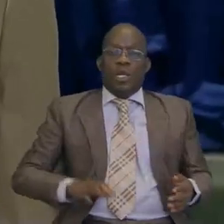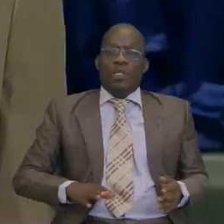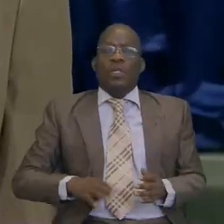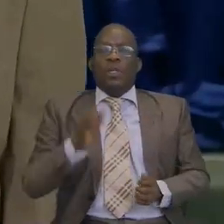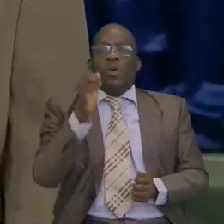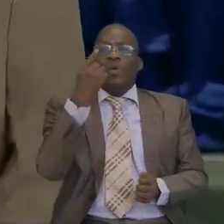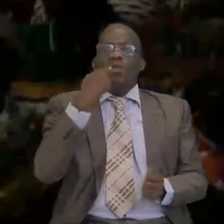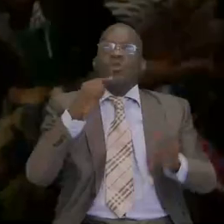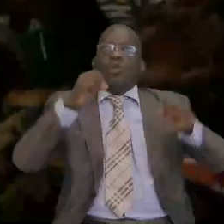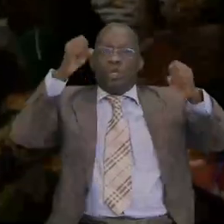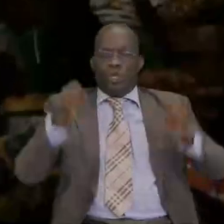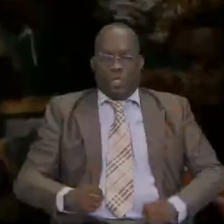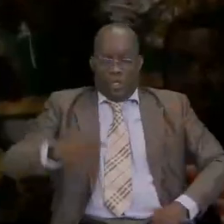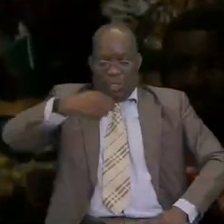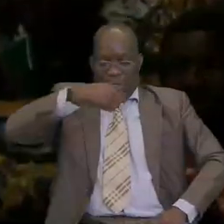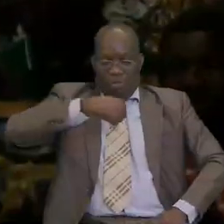fortifie.